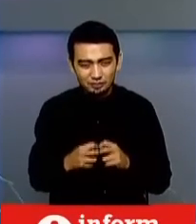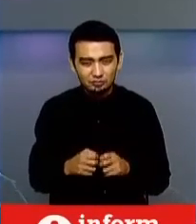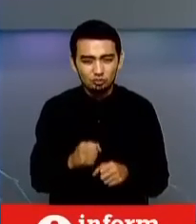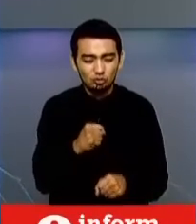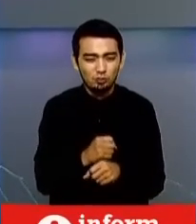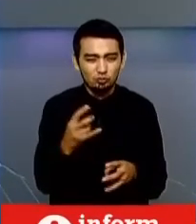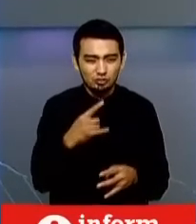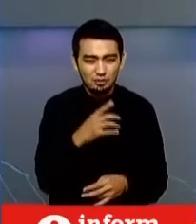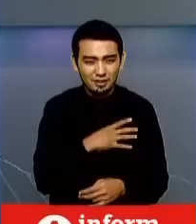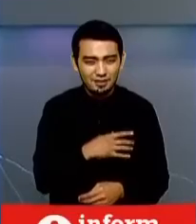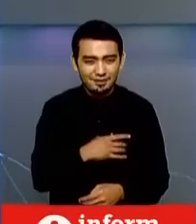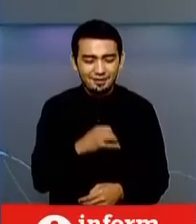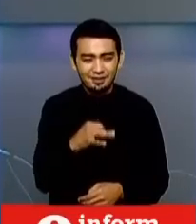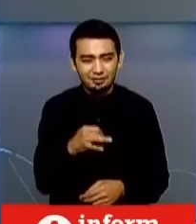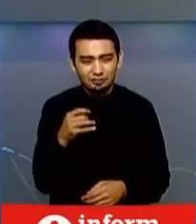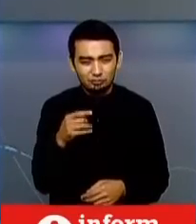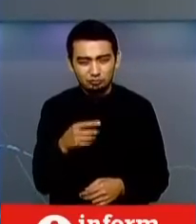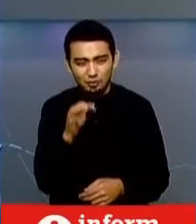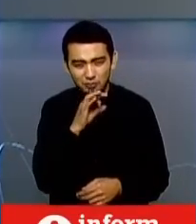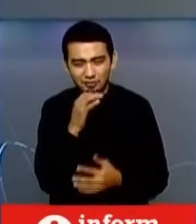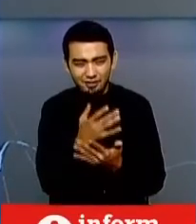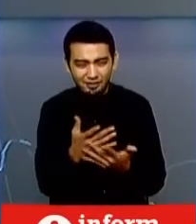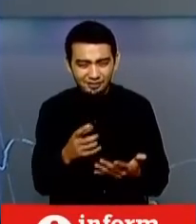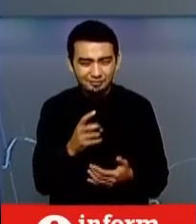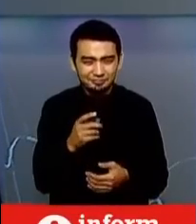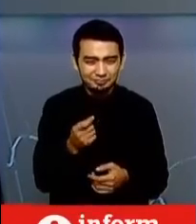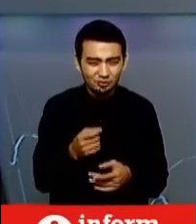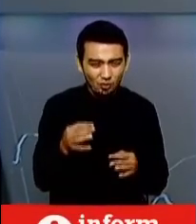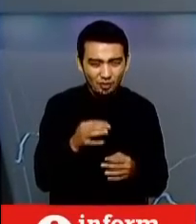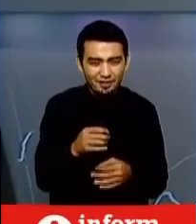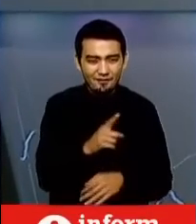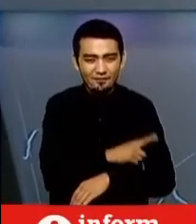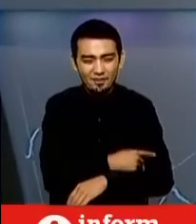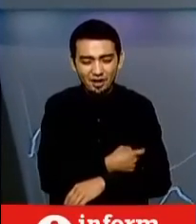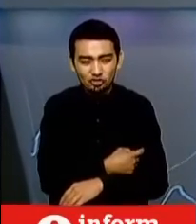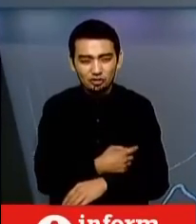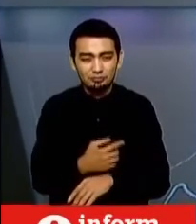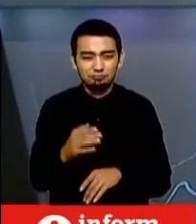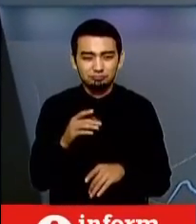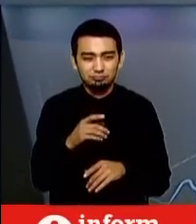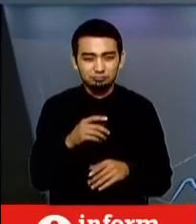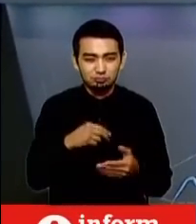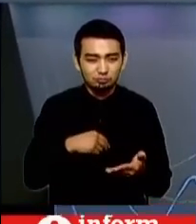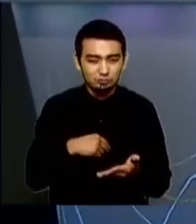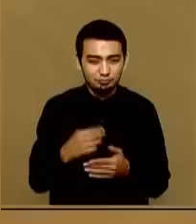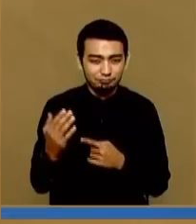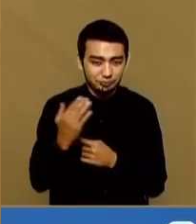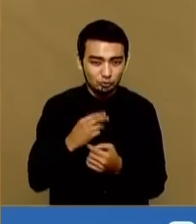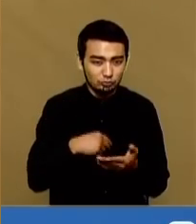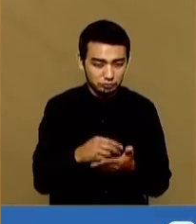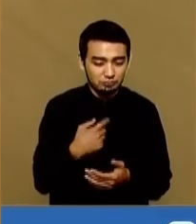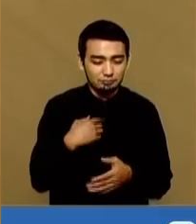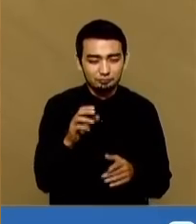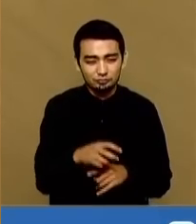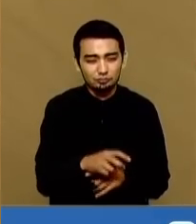дейді. Яғни мұндай дәрумен ұнтақ түрлерін дәріханаларда тек дәрігердің рецептісімен сату ұсынады.